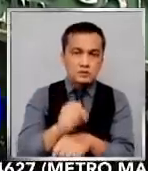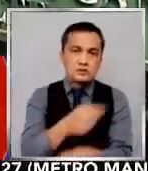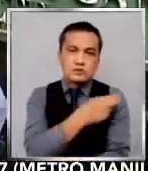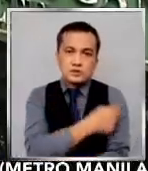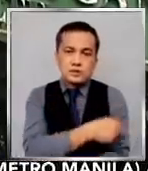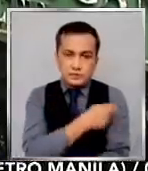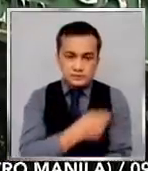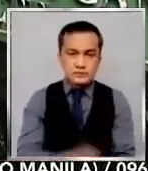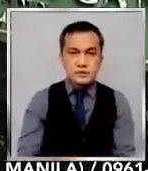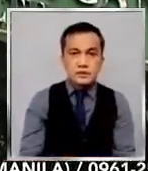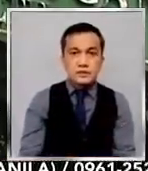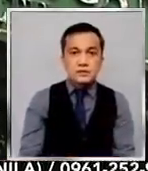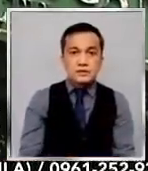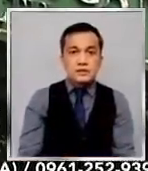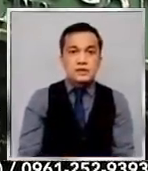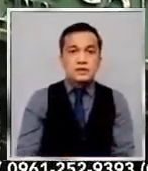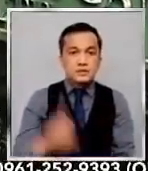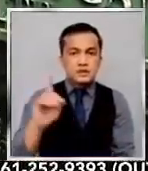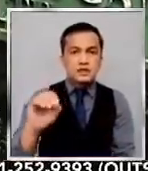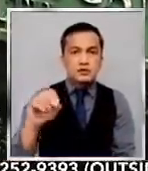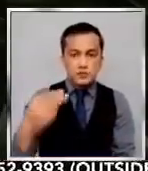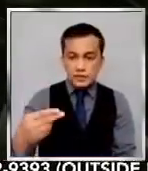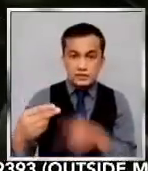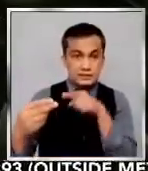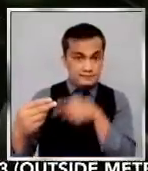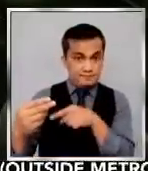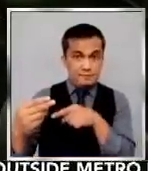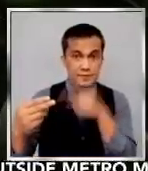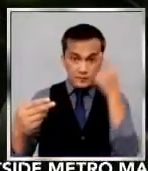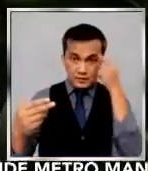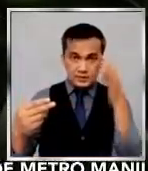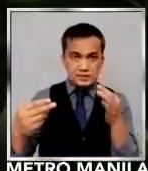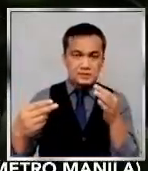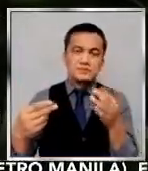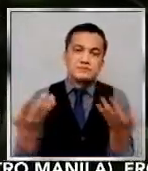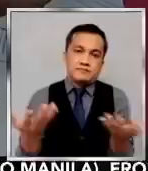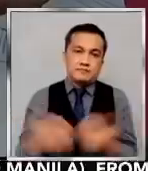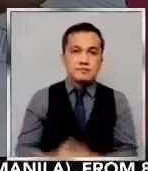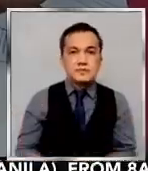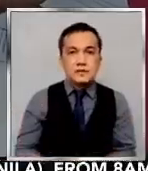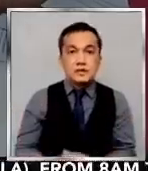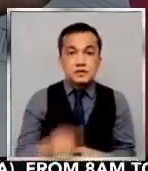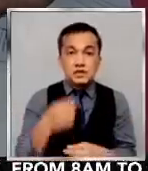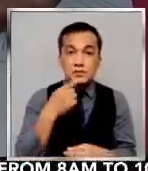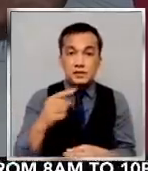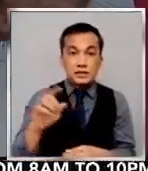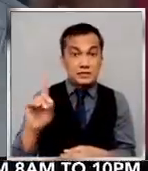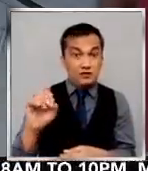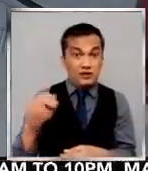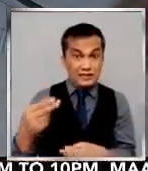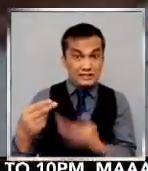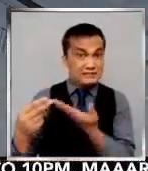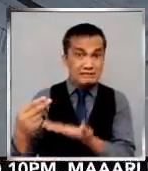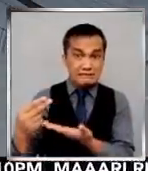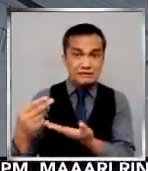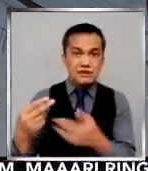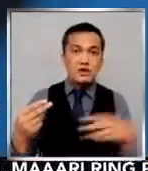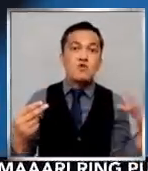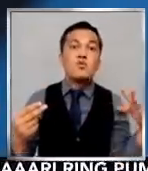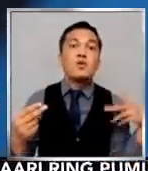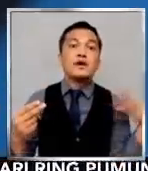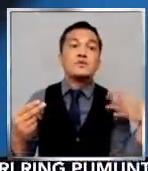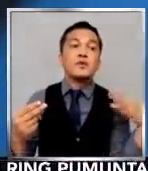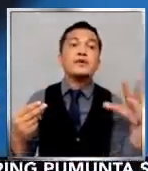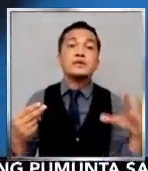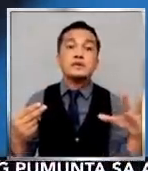Department of Health pa rin ang magdedesisyon kaugnay nito. At nauna nang sinabi ng ahensya na hinihintay muna nila ang rekomendasyon ng lahat